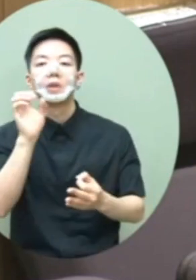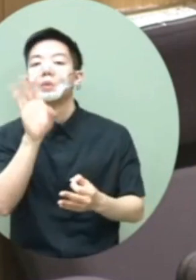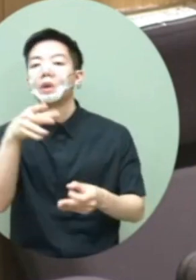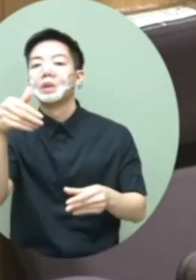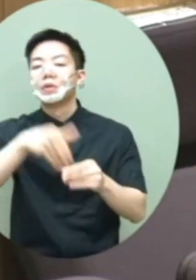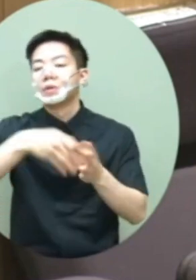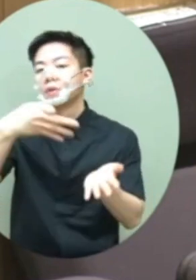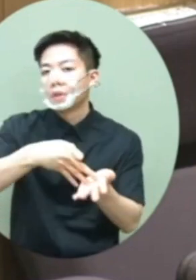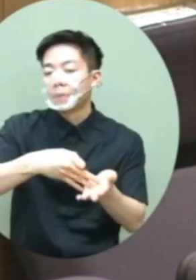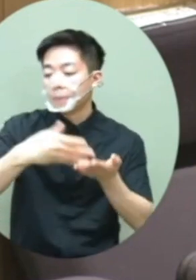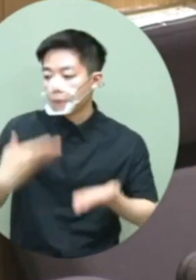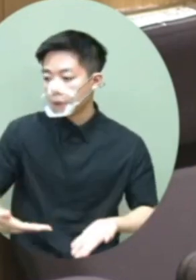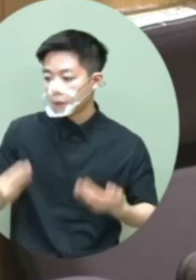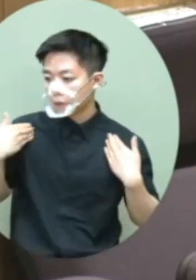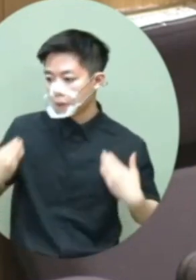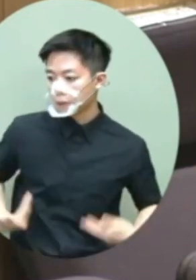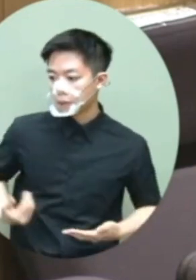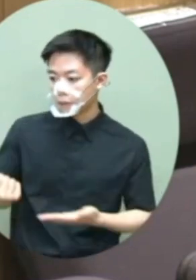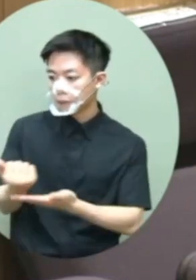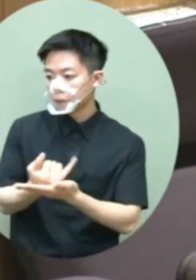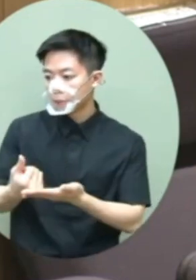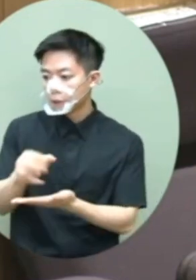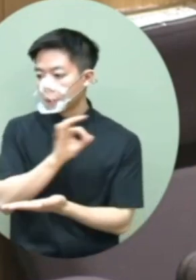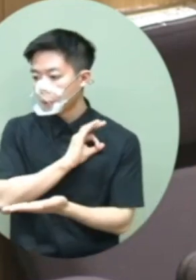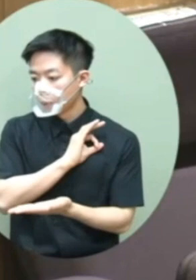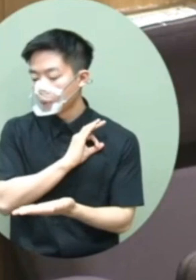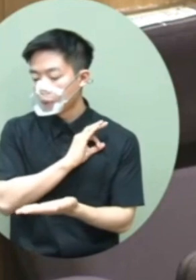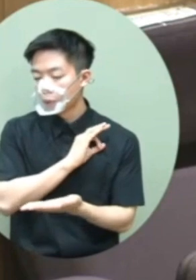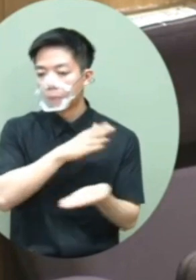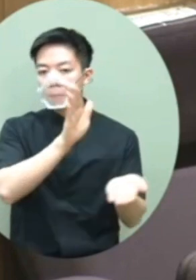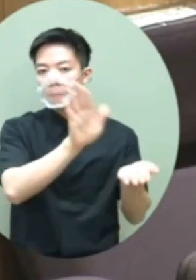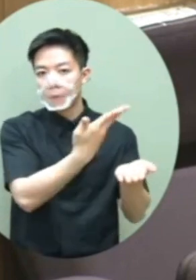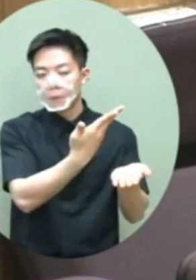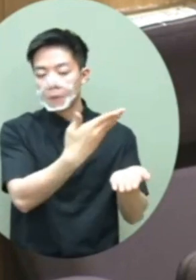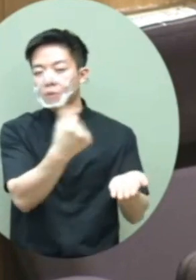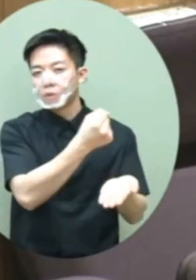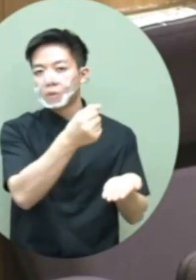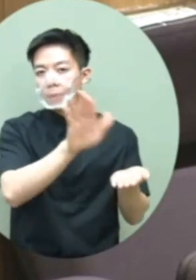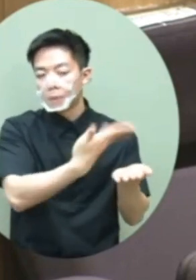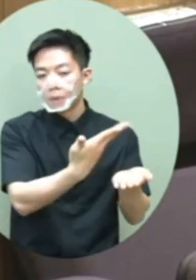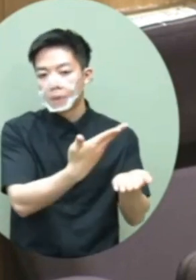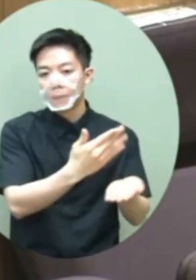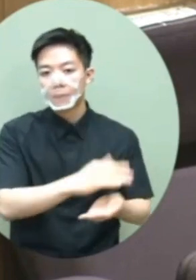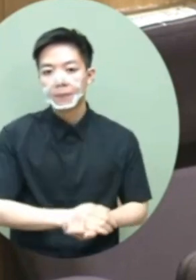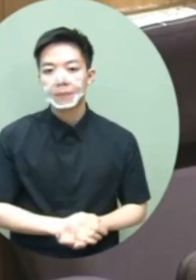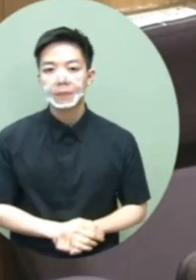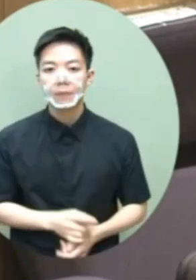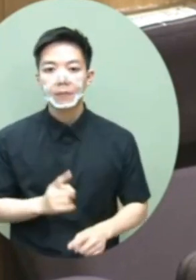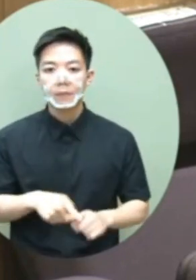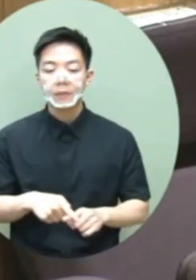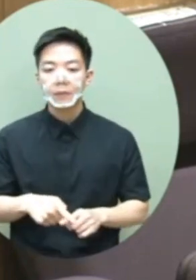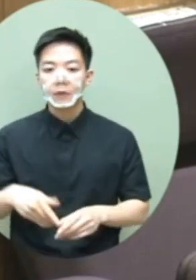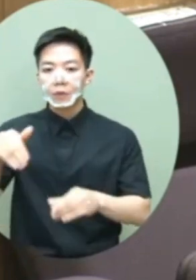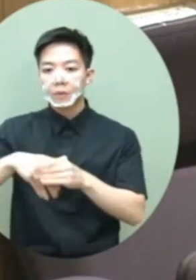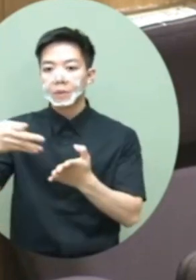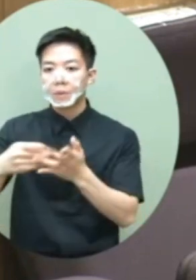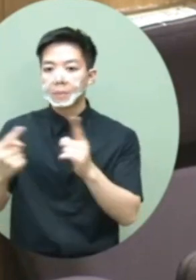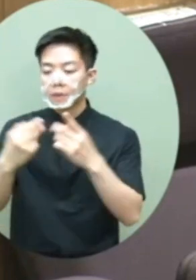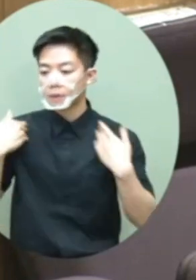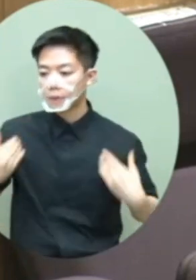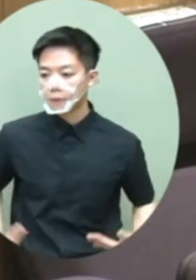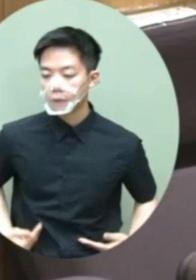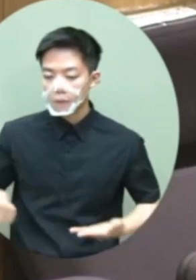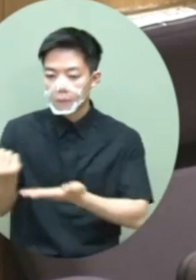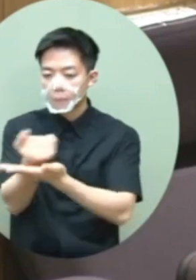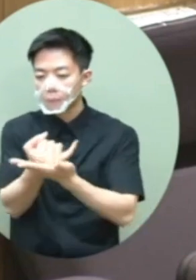而家資審會嗰個主席嘅職位而家都懸空緊嘅時候，會唔會嚟唔切去確認一啲候選人嘅資格呢？咁